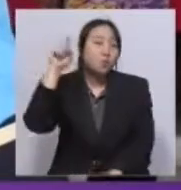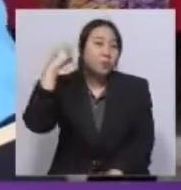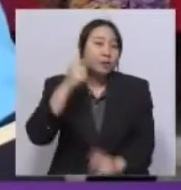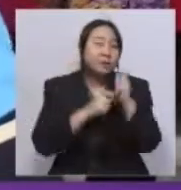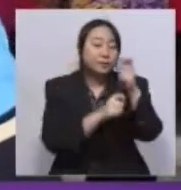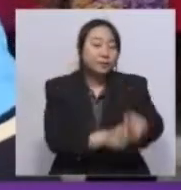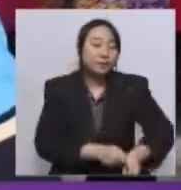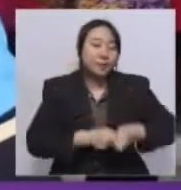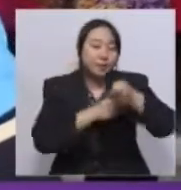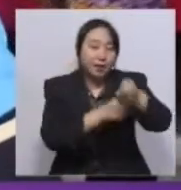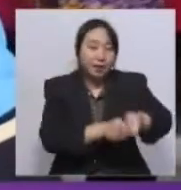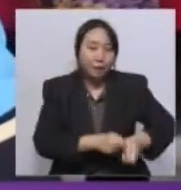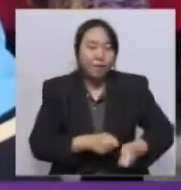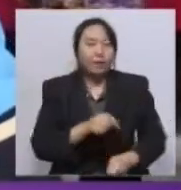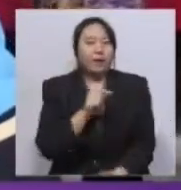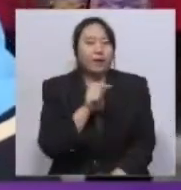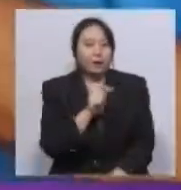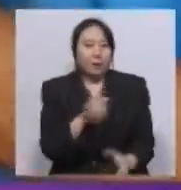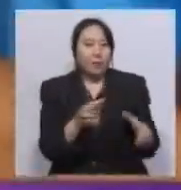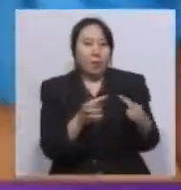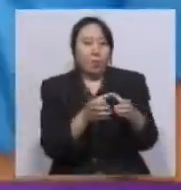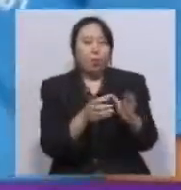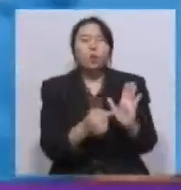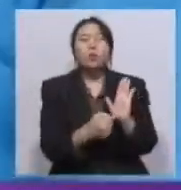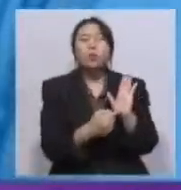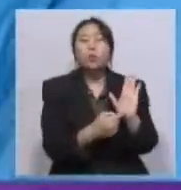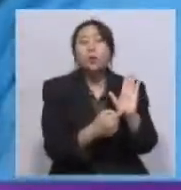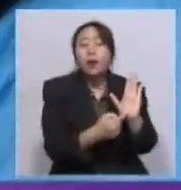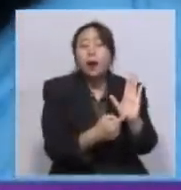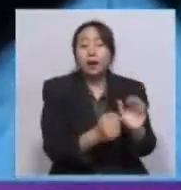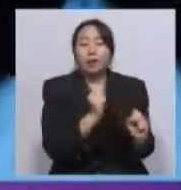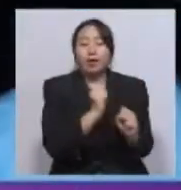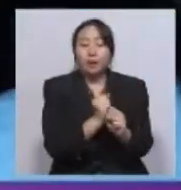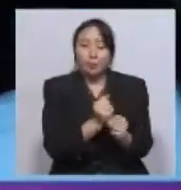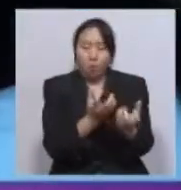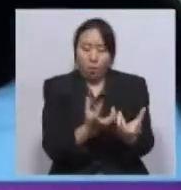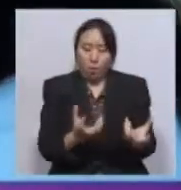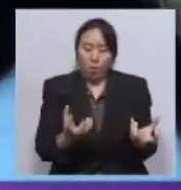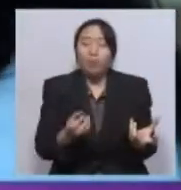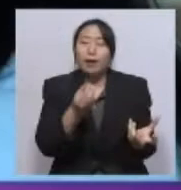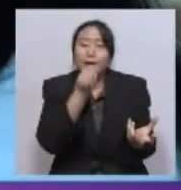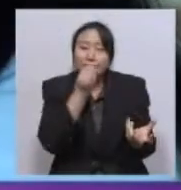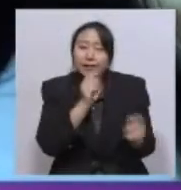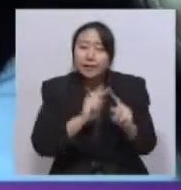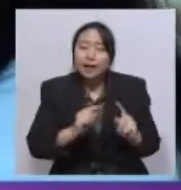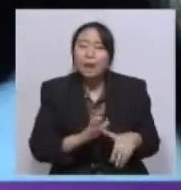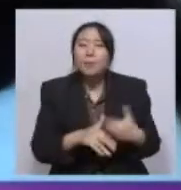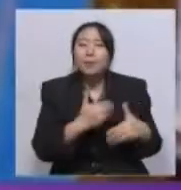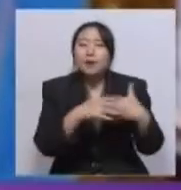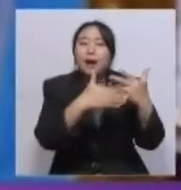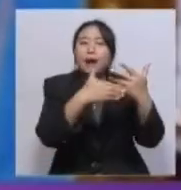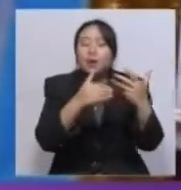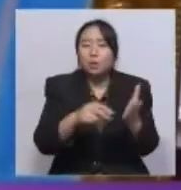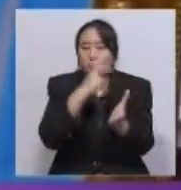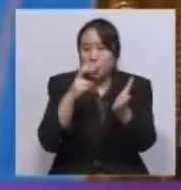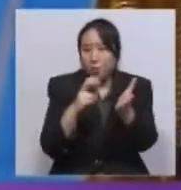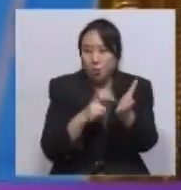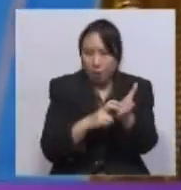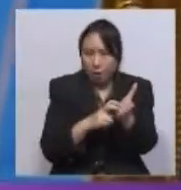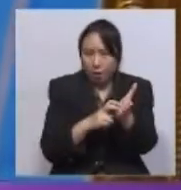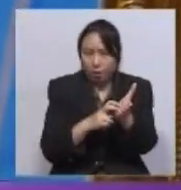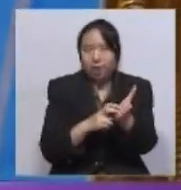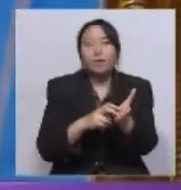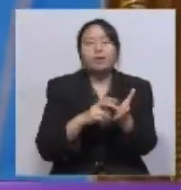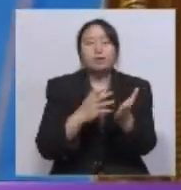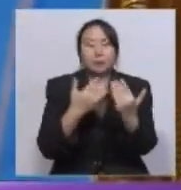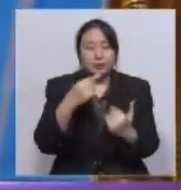บ้านปริงนับเป็นกลุ่มแม่บ้านเกษตรกรต้นแบบในการพัฒนาผลิตภัณฑ์อาหารจนได้ Primary GMP โดยเ